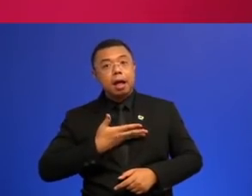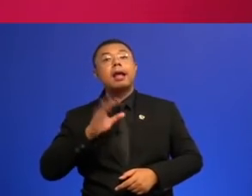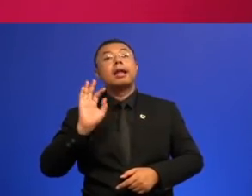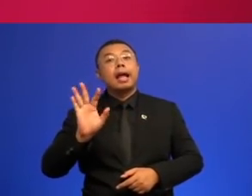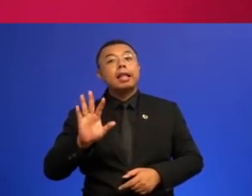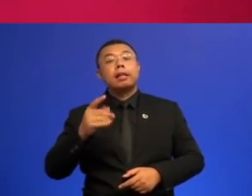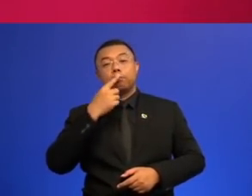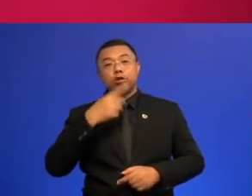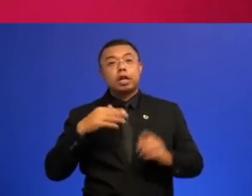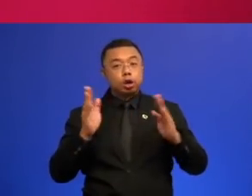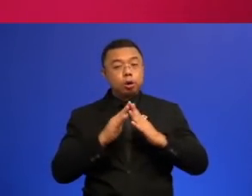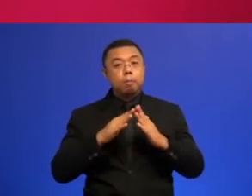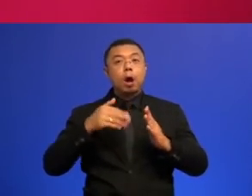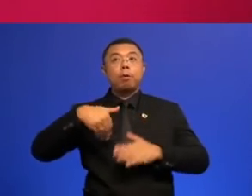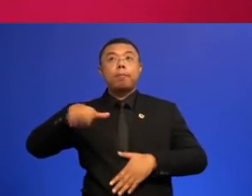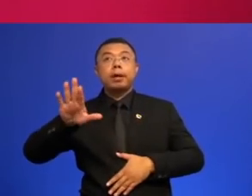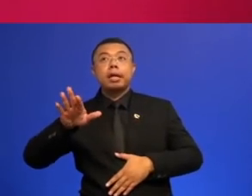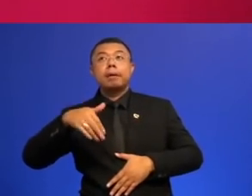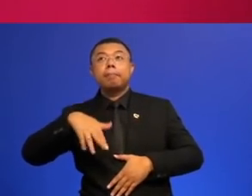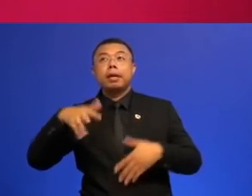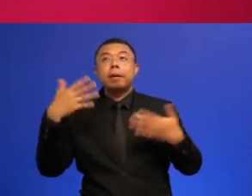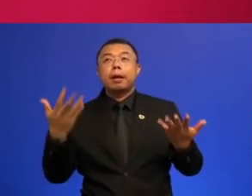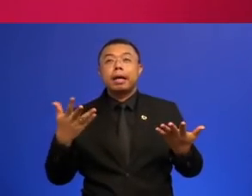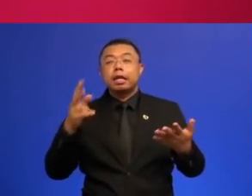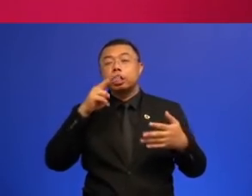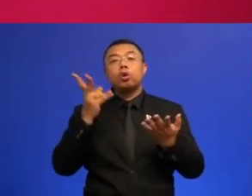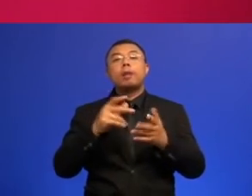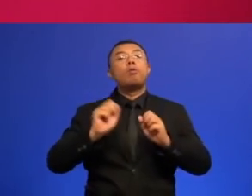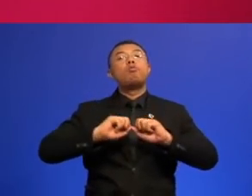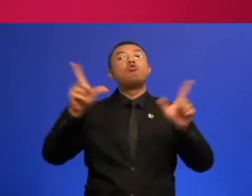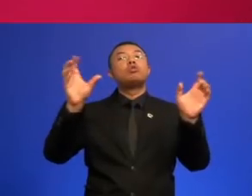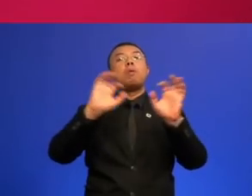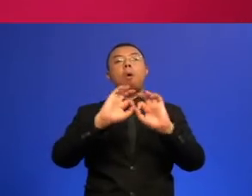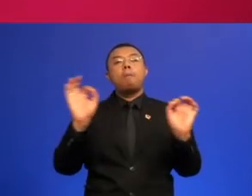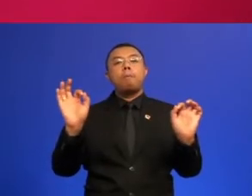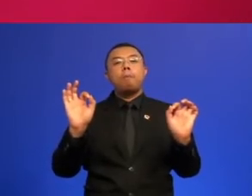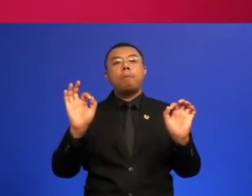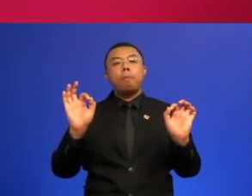nanti punya rumah, Anda pergi dengan keadaan belum lulus.